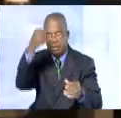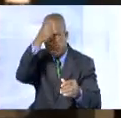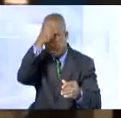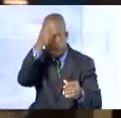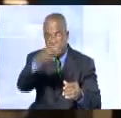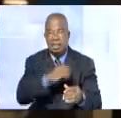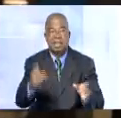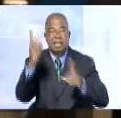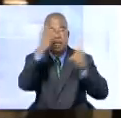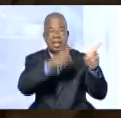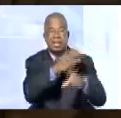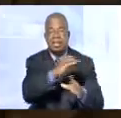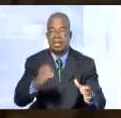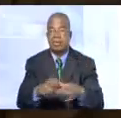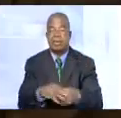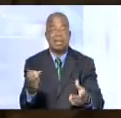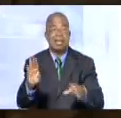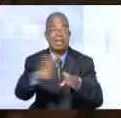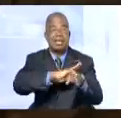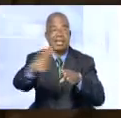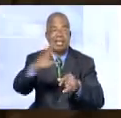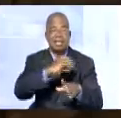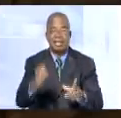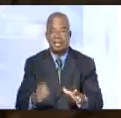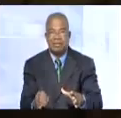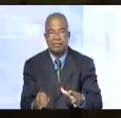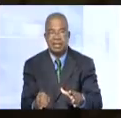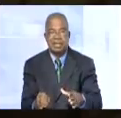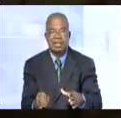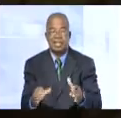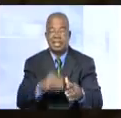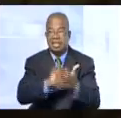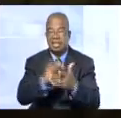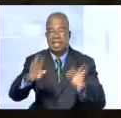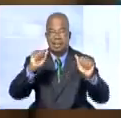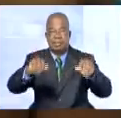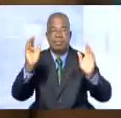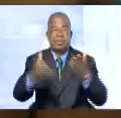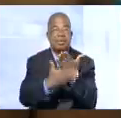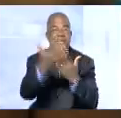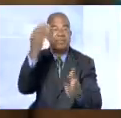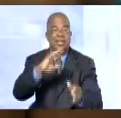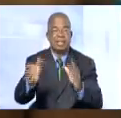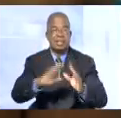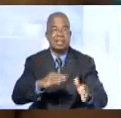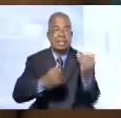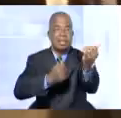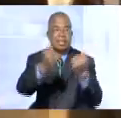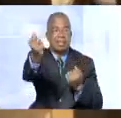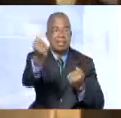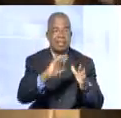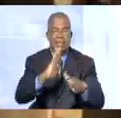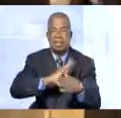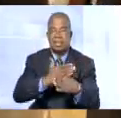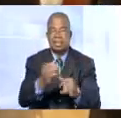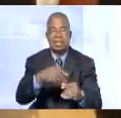place d'un council business en tant que conseil des affaires. Il devrait faciliter les échanges commerciaux entre les deux pays. Nous avons rencontré au moins